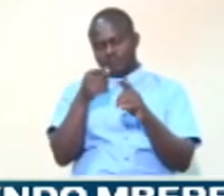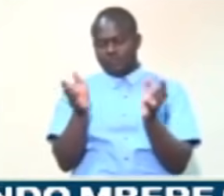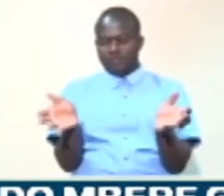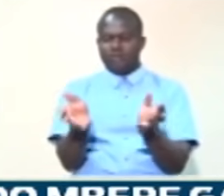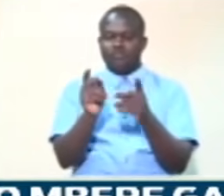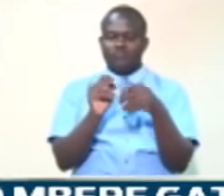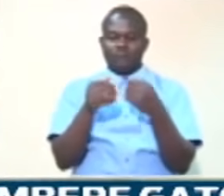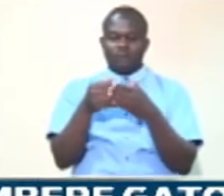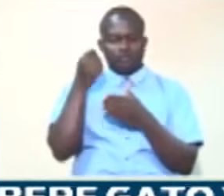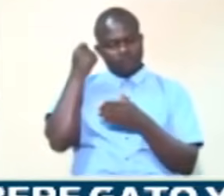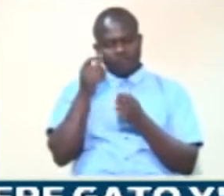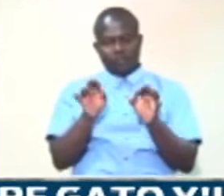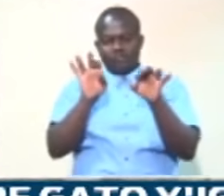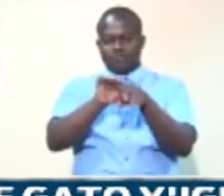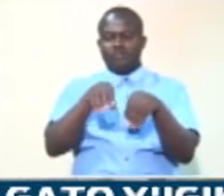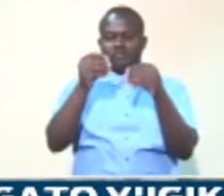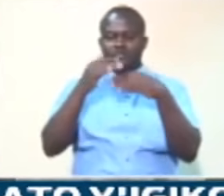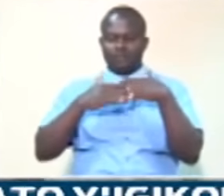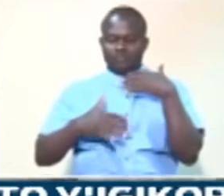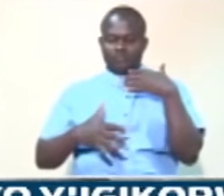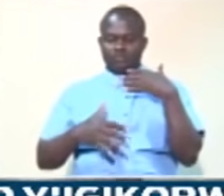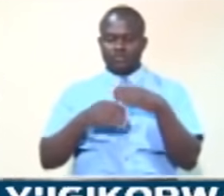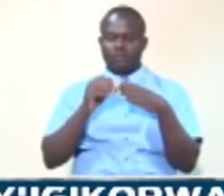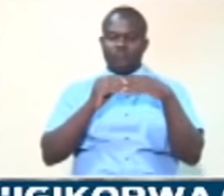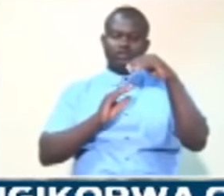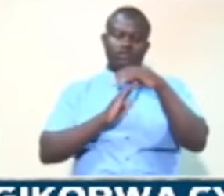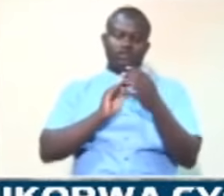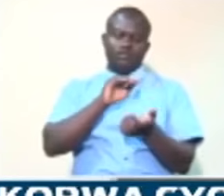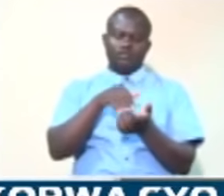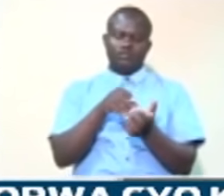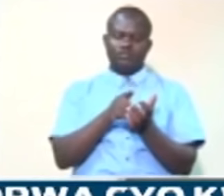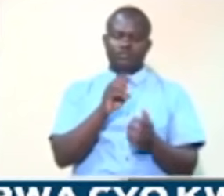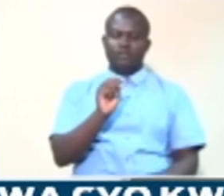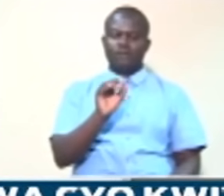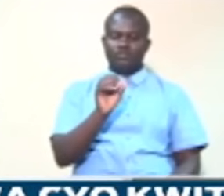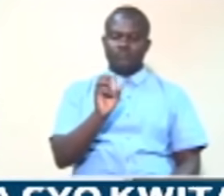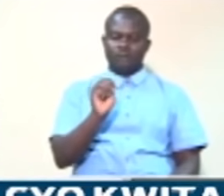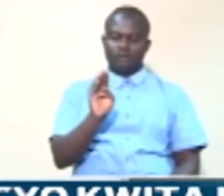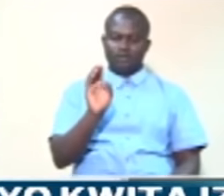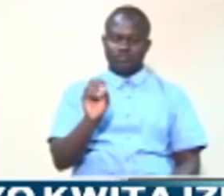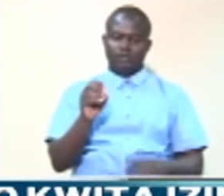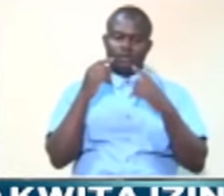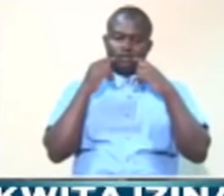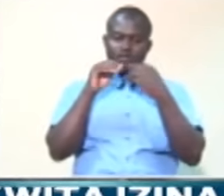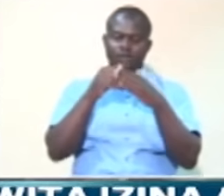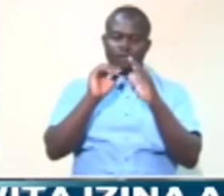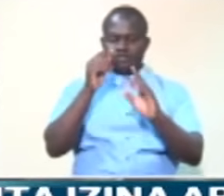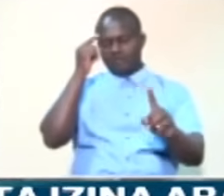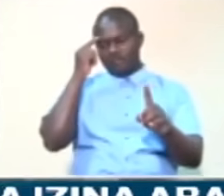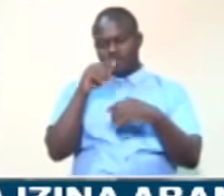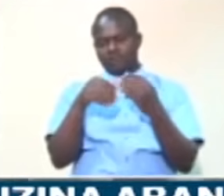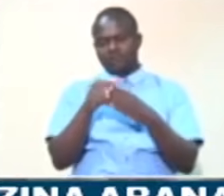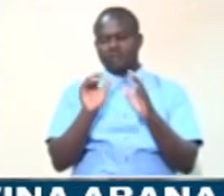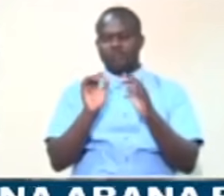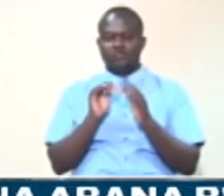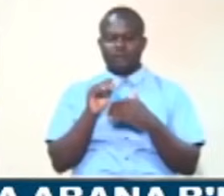gushishikariza abantu kumva agaciro ko gutanga amaraso umuyobozi mukuru w'iki kigo Dr. Muyombo Thomas avuga ko ikigamijwe ari